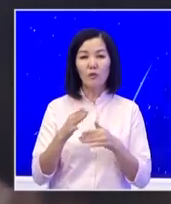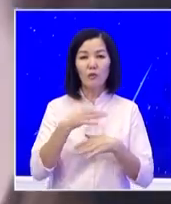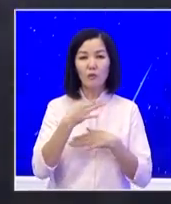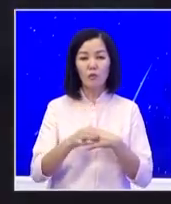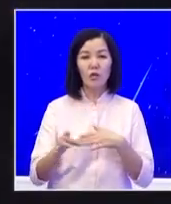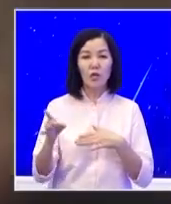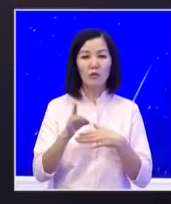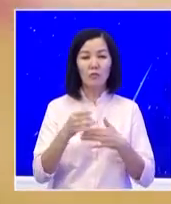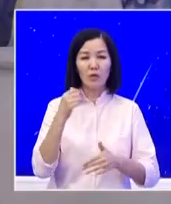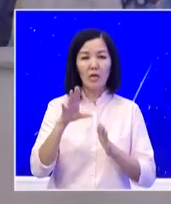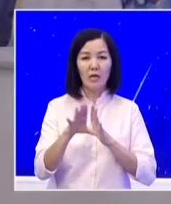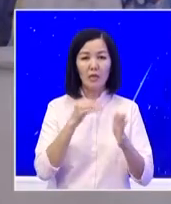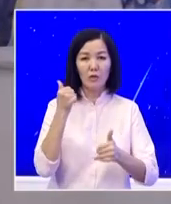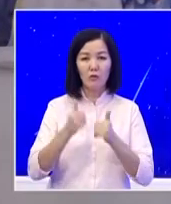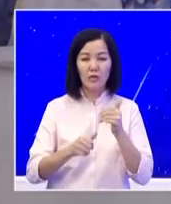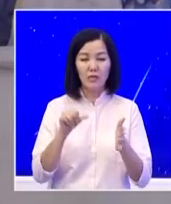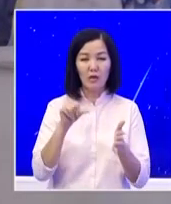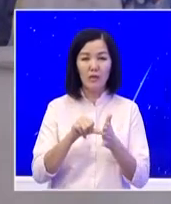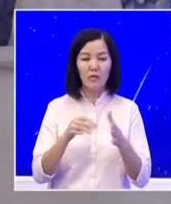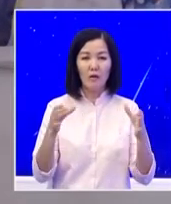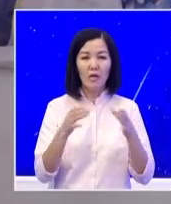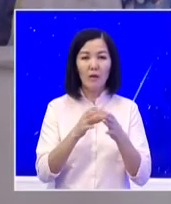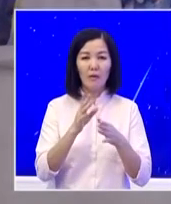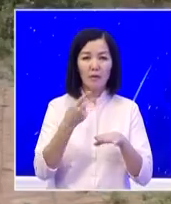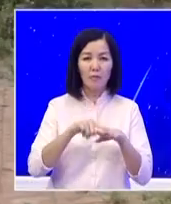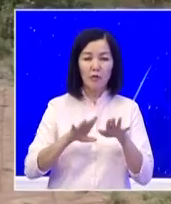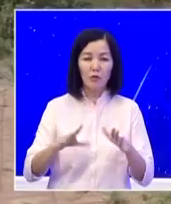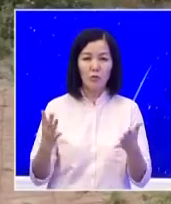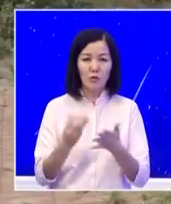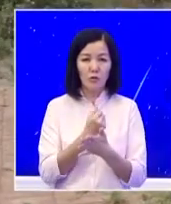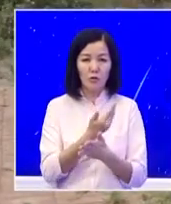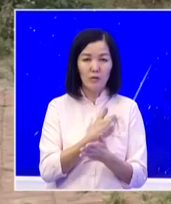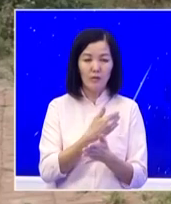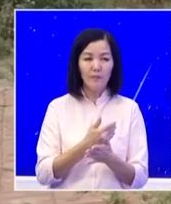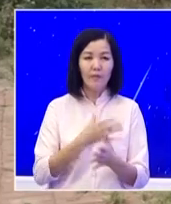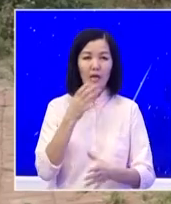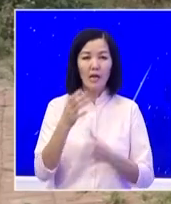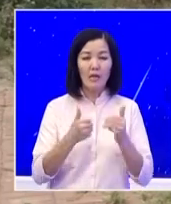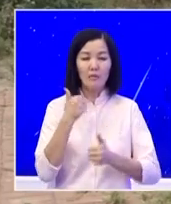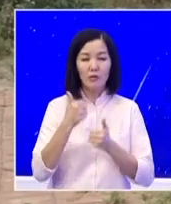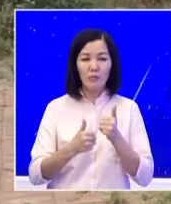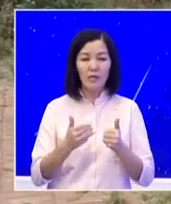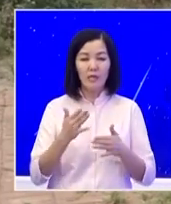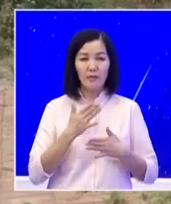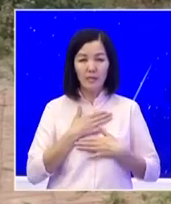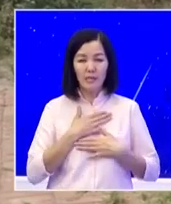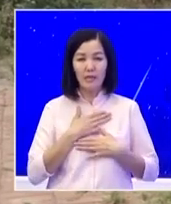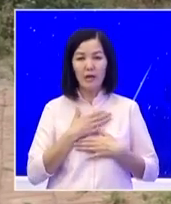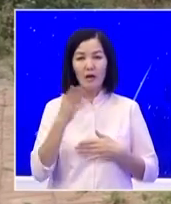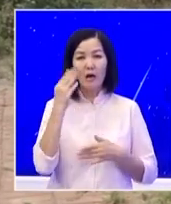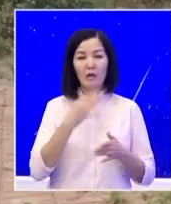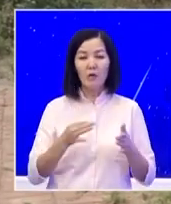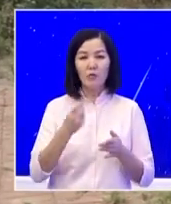өтетін республикалық іріктеу жарысына қатысып, командалық бас жүлдені иелену. Әлем чемпионат болса, соған Алматы